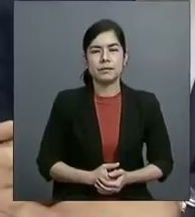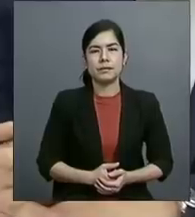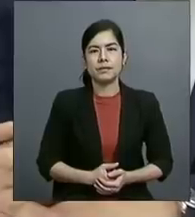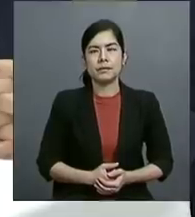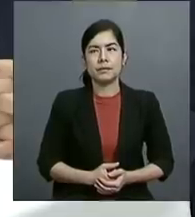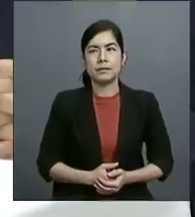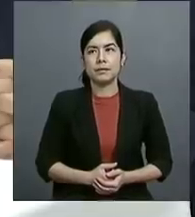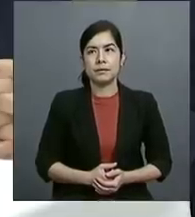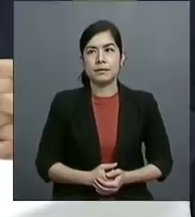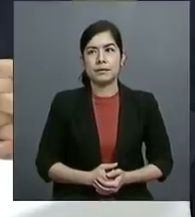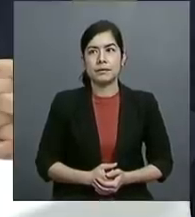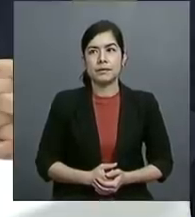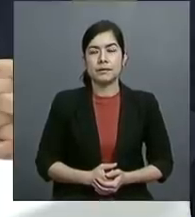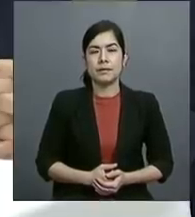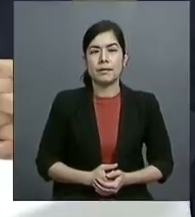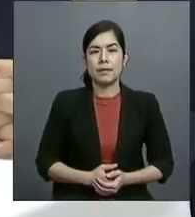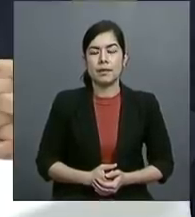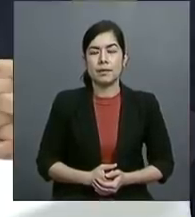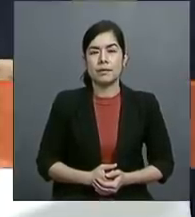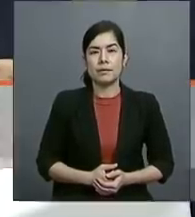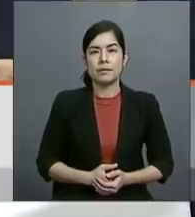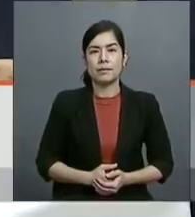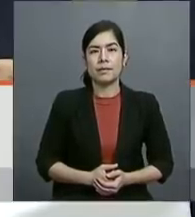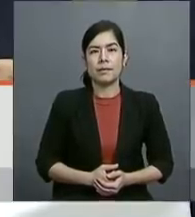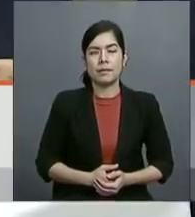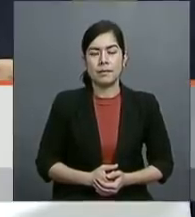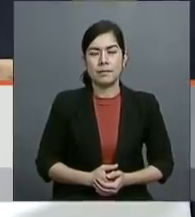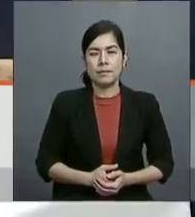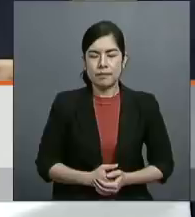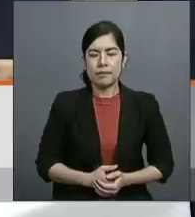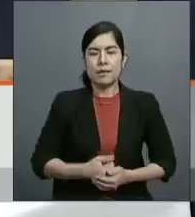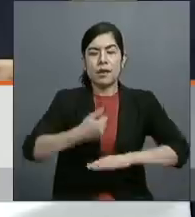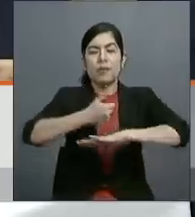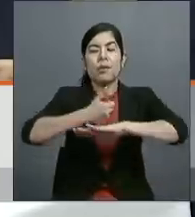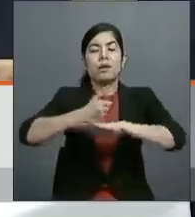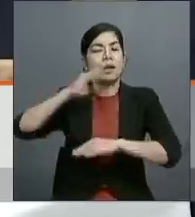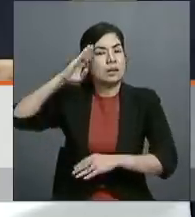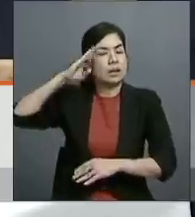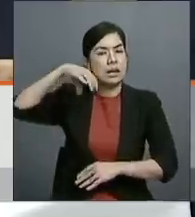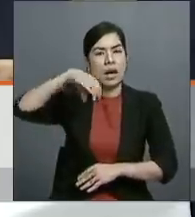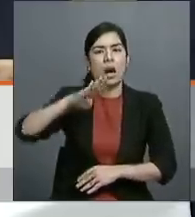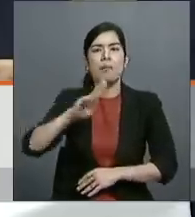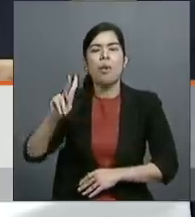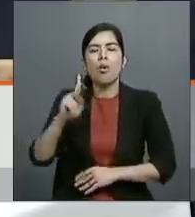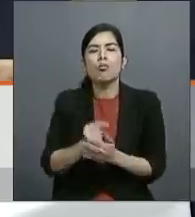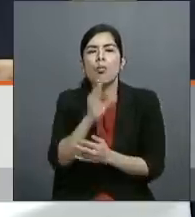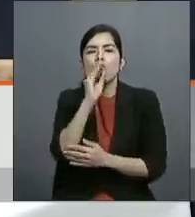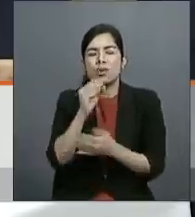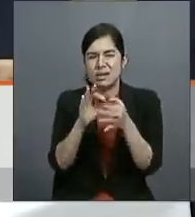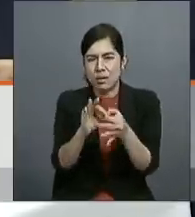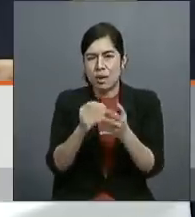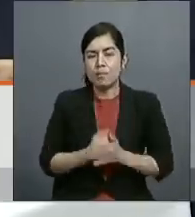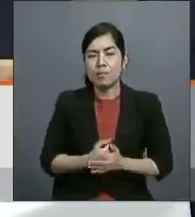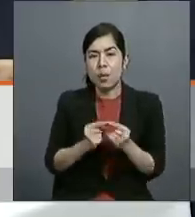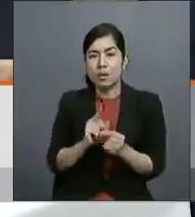คือผบ.ทบ.พูดเรื่องที่มีคนไปถามว่าพรรคการเมืองเขาเสน